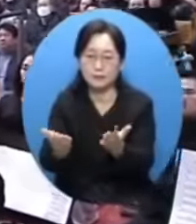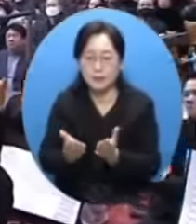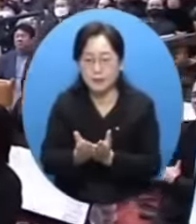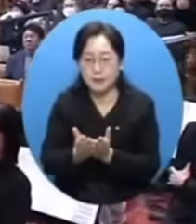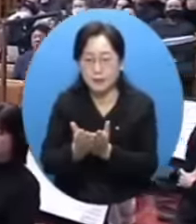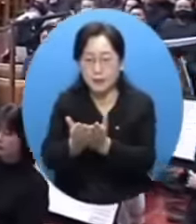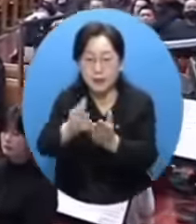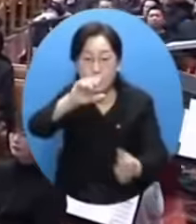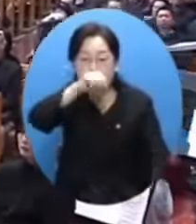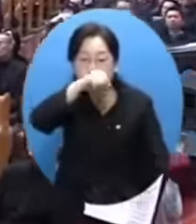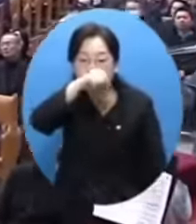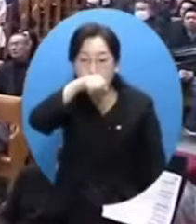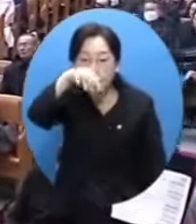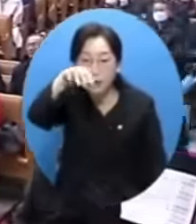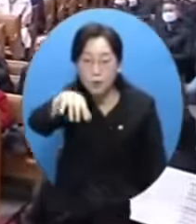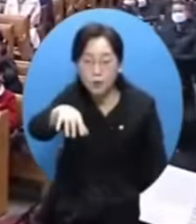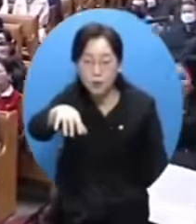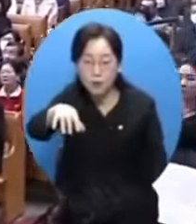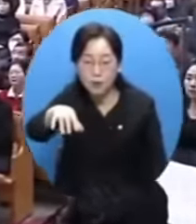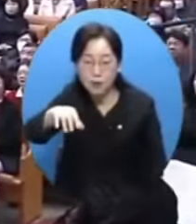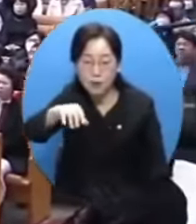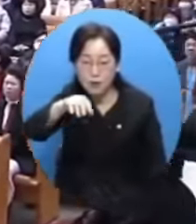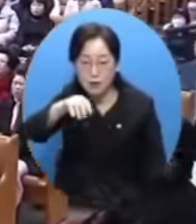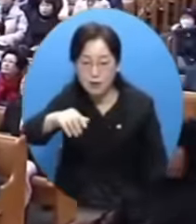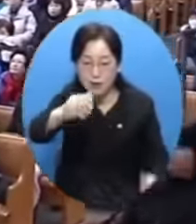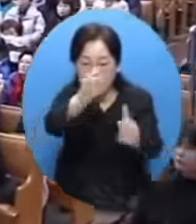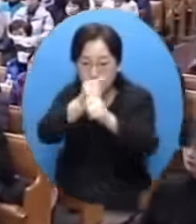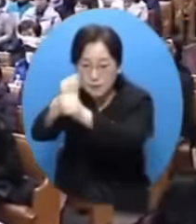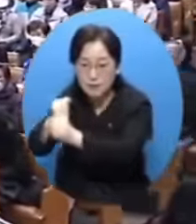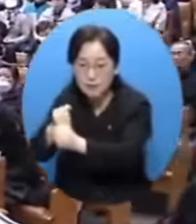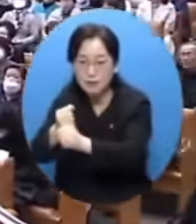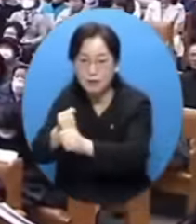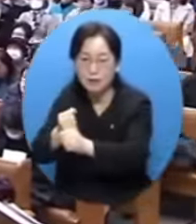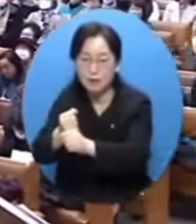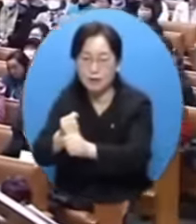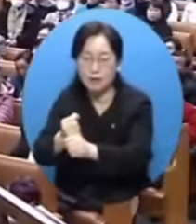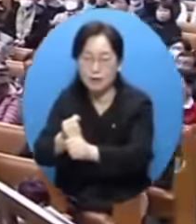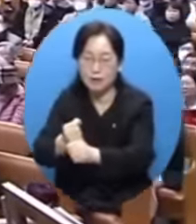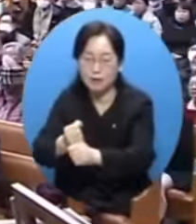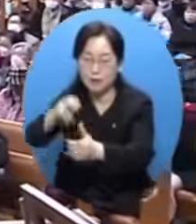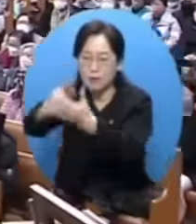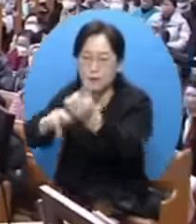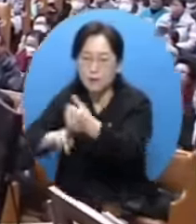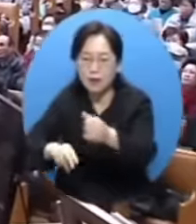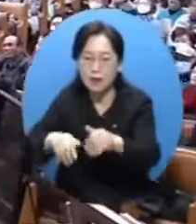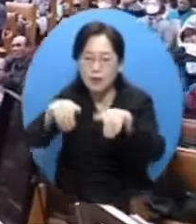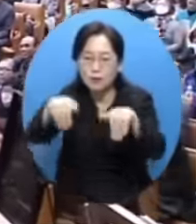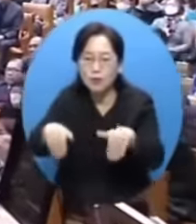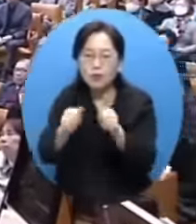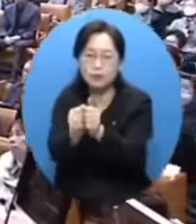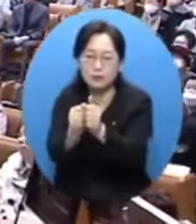아프리카에서 흑인을 붙잡아다가 노예를 파는 노예 무역선이었습니다. 그래서